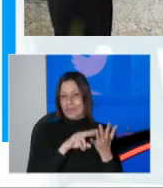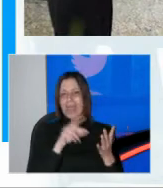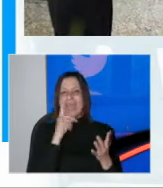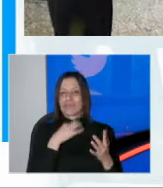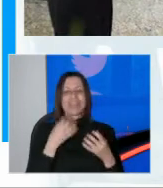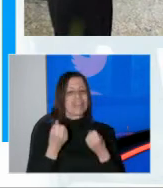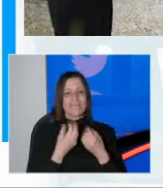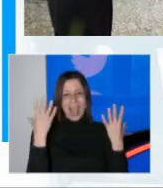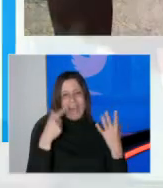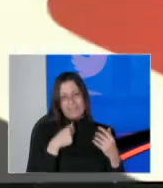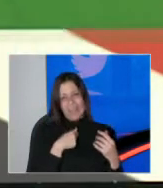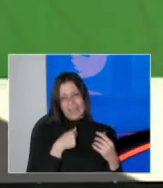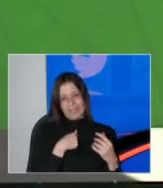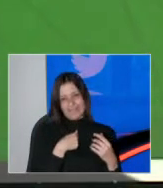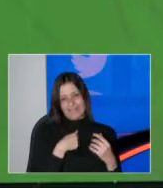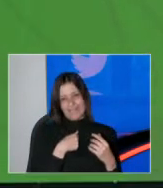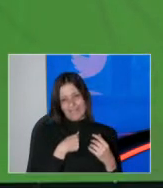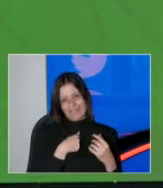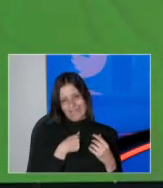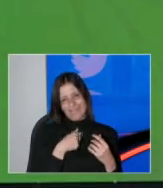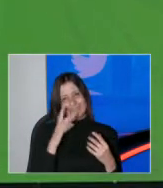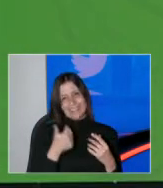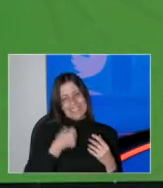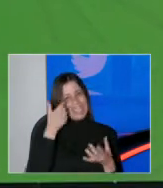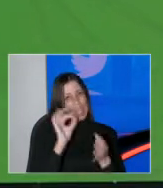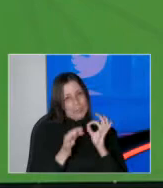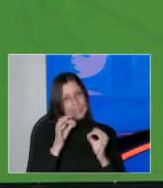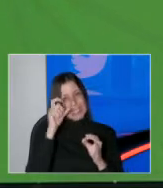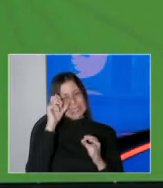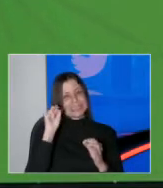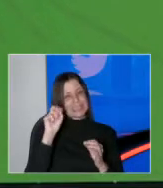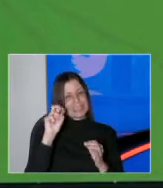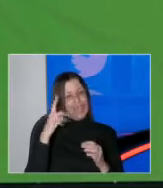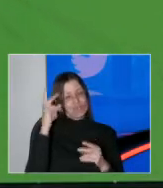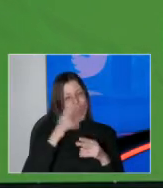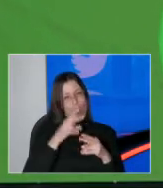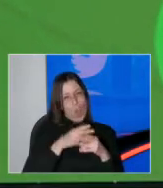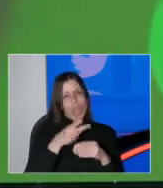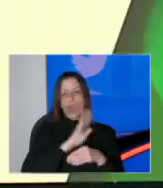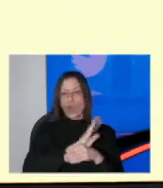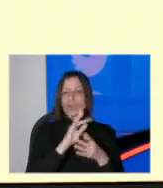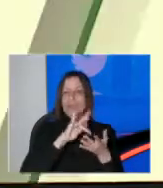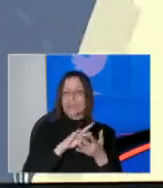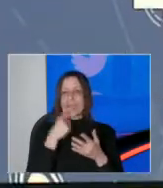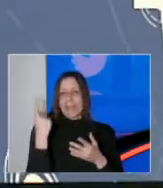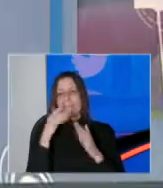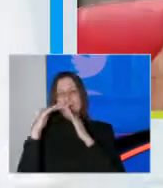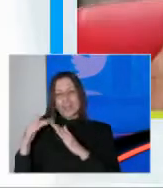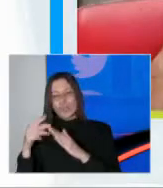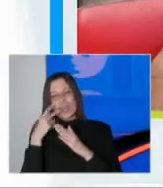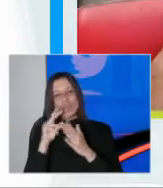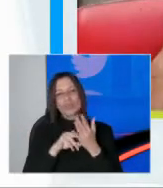שלי המופלאה ואני. ושר המשפטים שר, שכזכור חולה בקורונה ונמצא בבידוד, מעלה תמונה